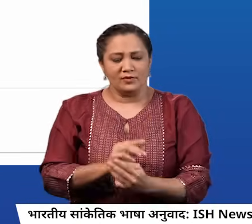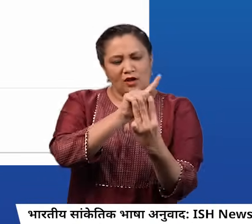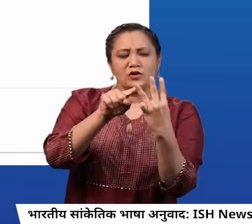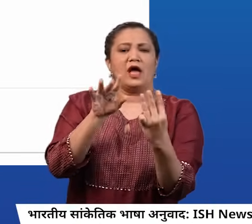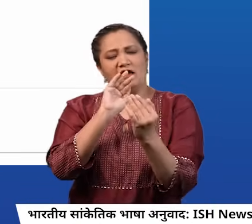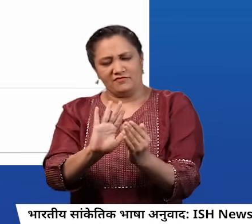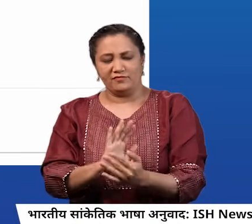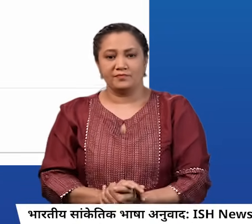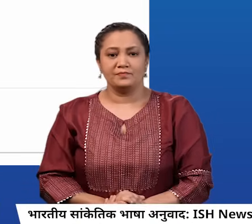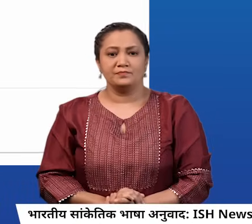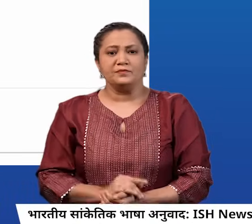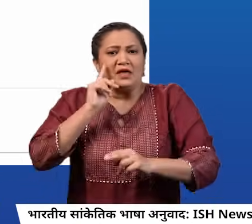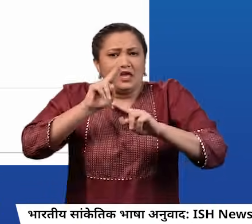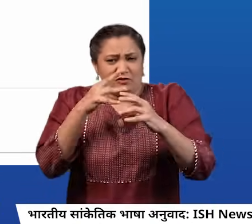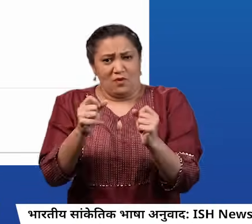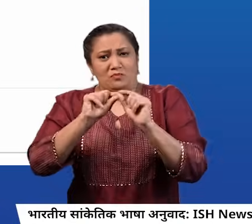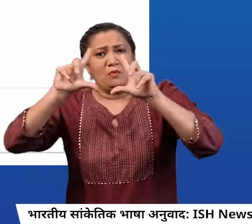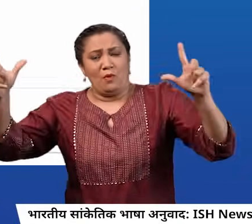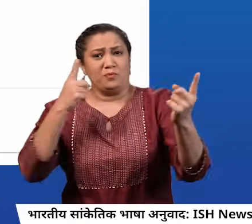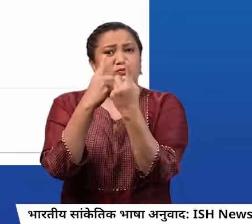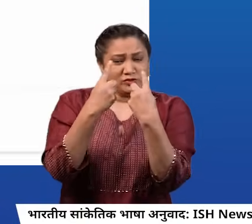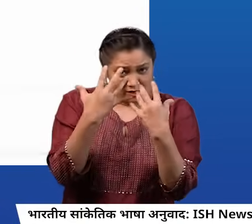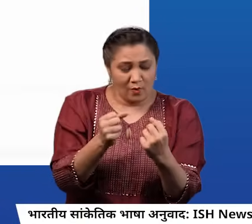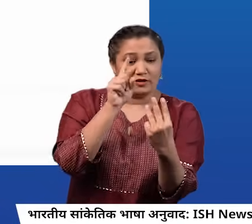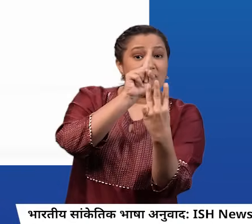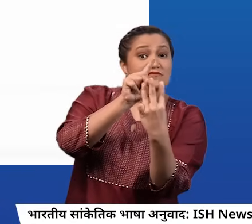प्रारुपद